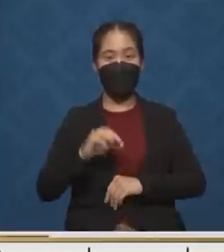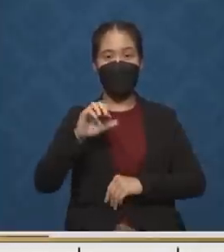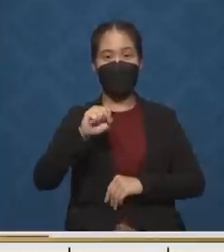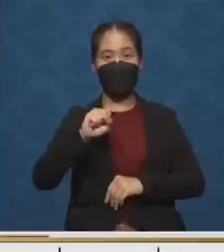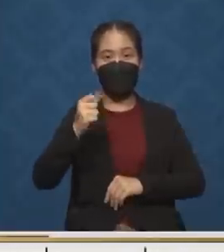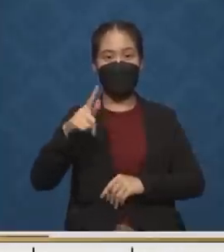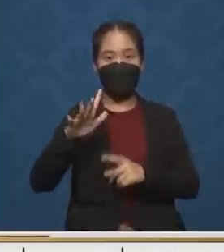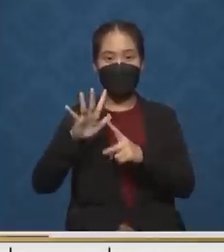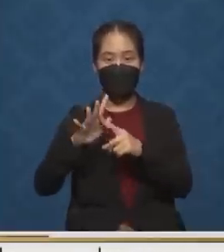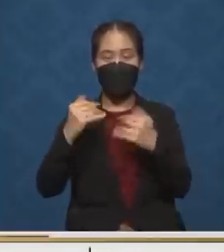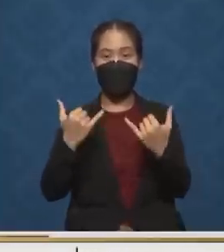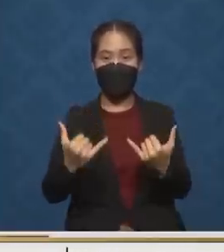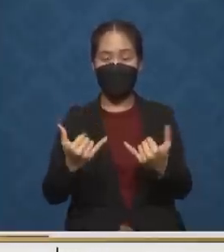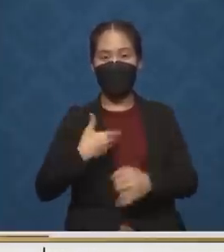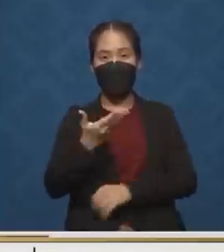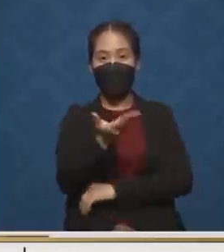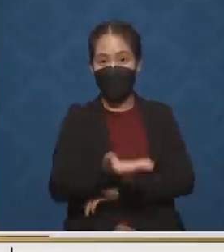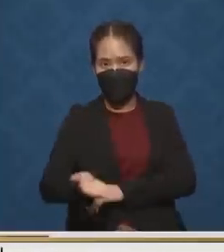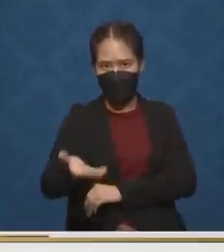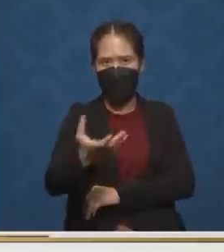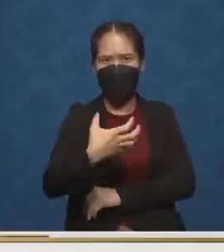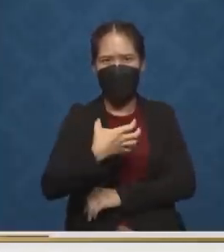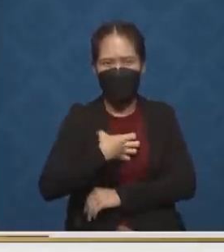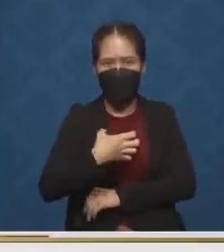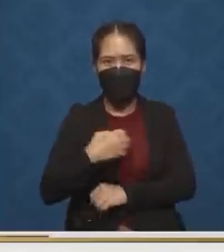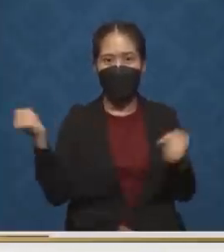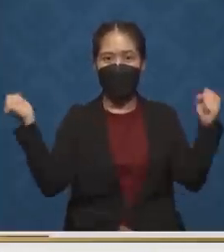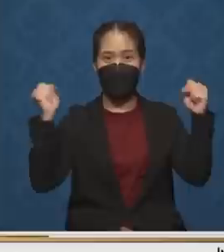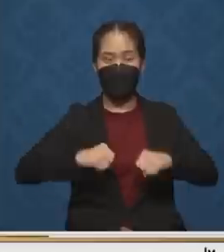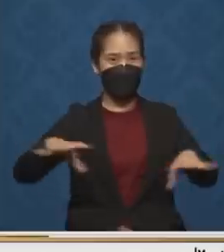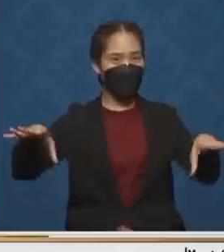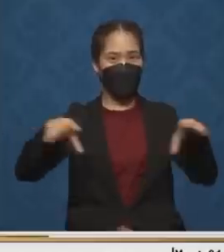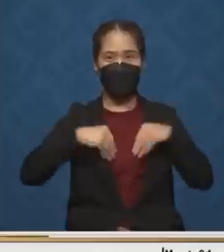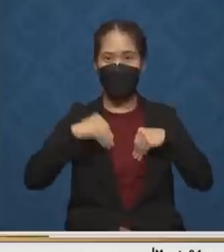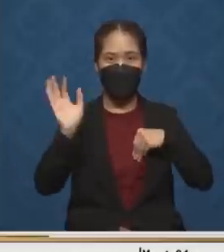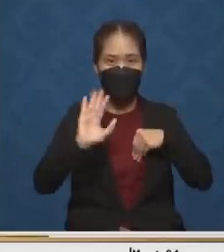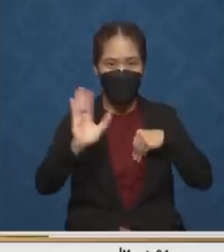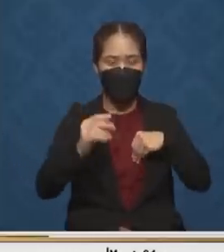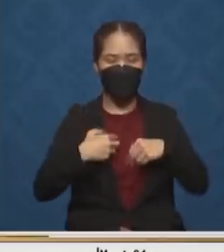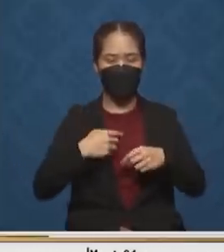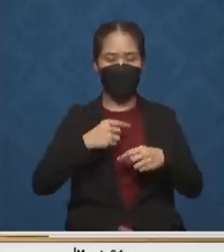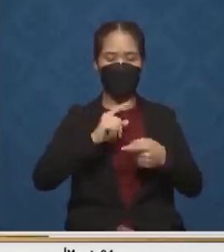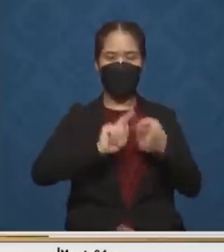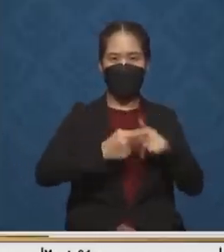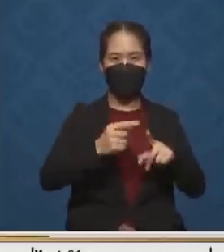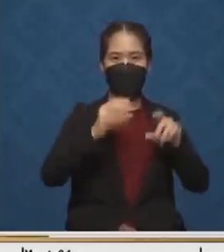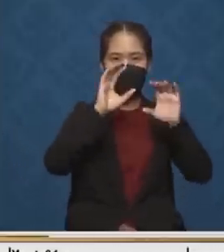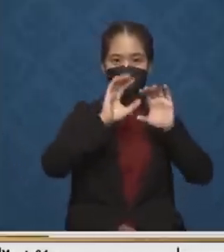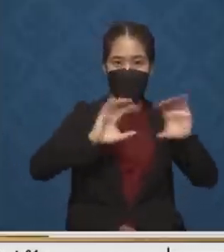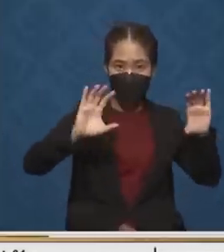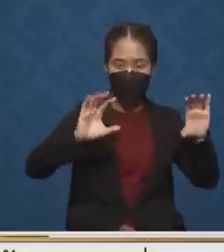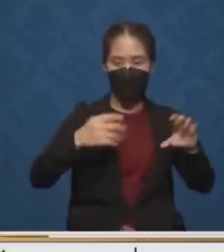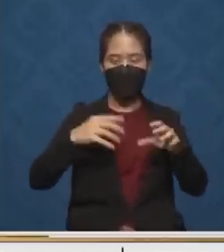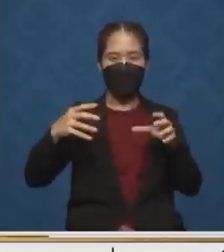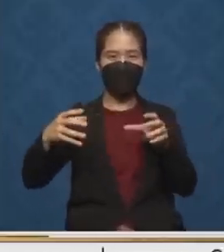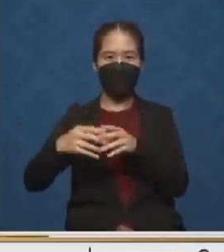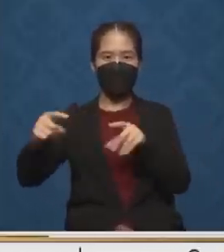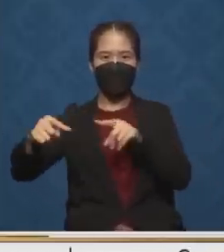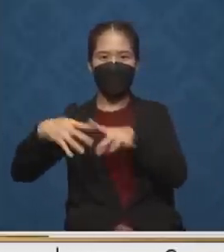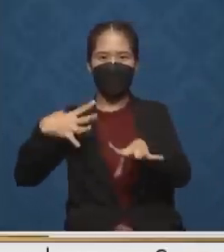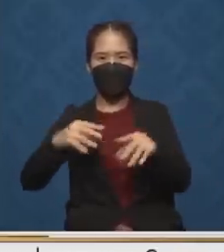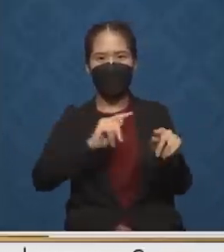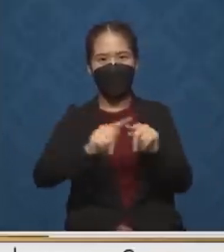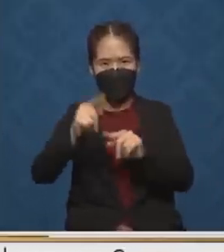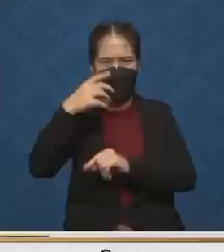งนี้ผมขอใหมีการโงมนติไม่ไห้วางใจไม่วาจะเป็เพื่อนสมาชิกฝายค้LANเพื่อนสมาชิ tesายรัฐบาล